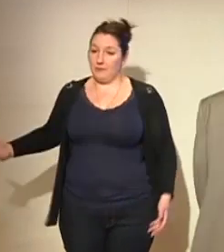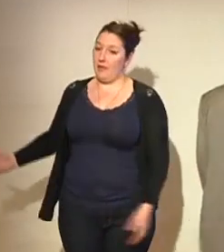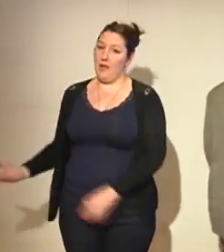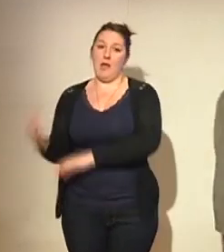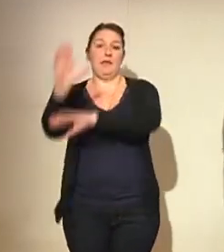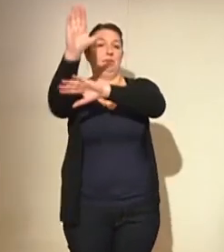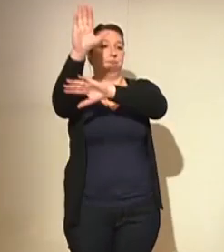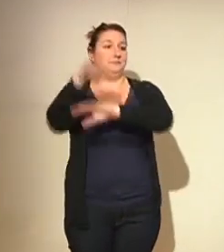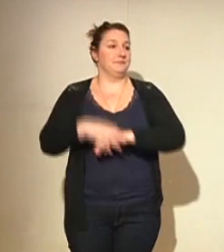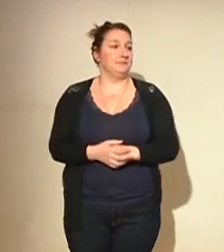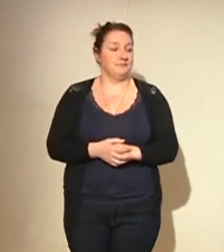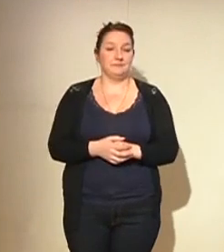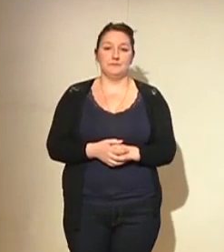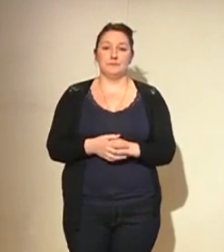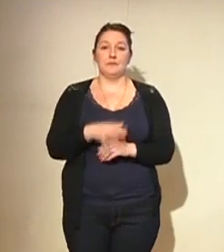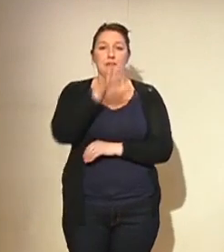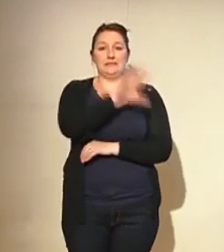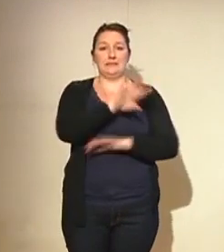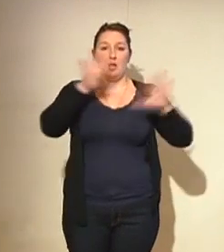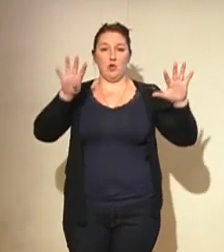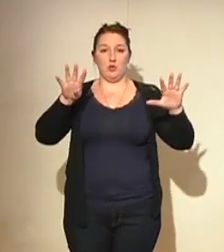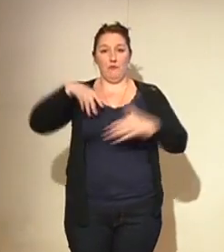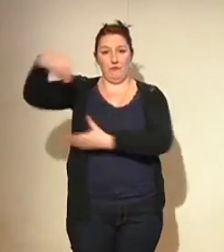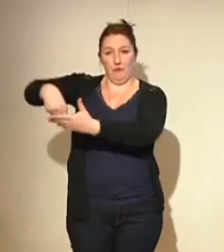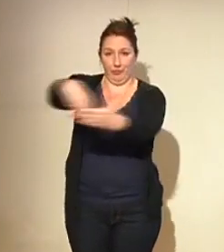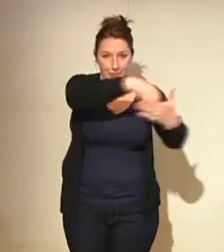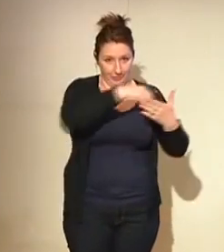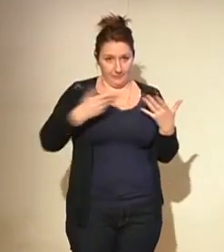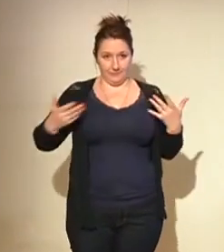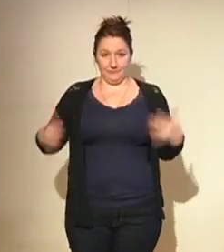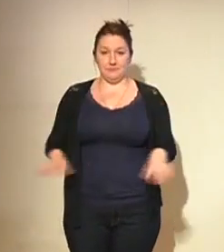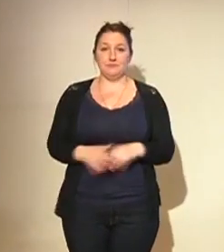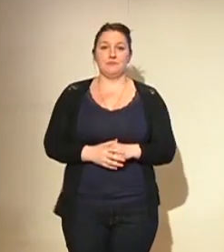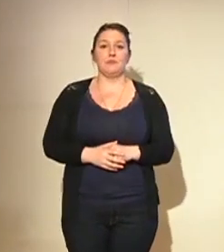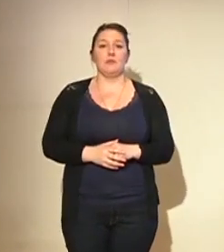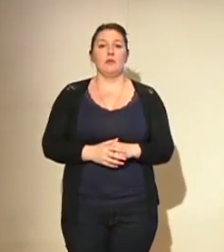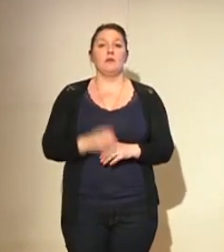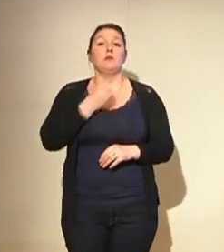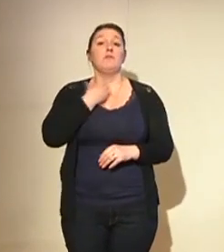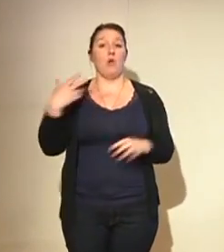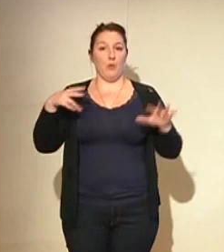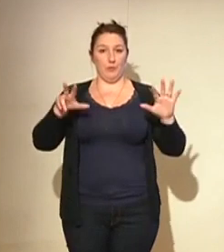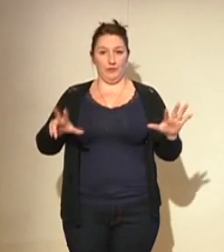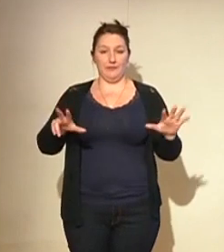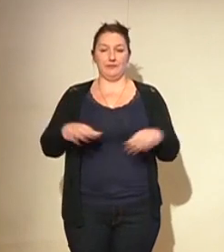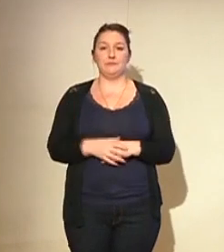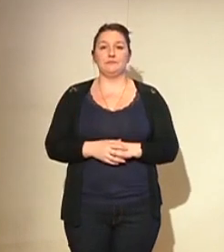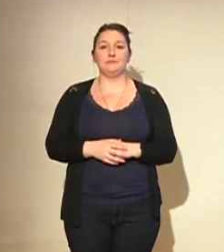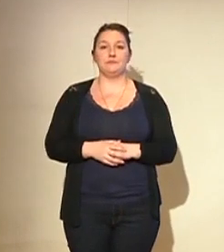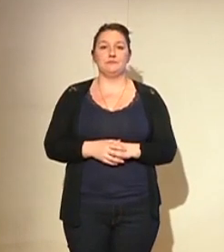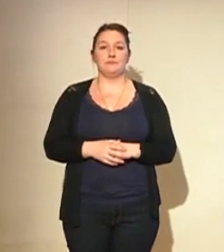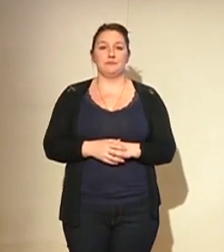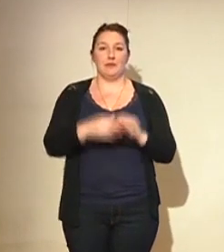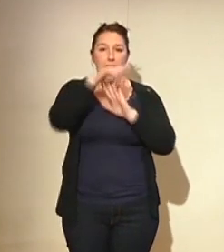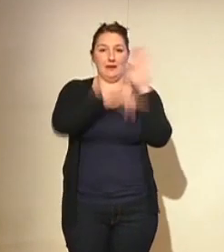allez donc on a 59 votes 8 blancs 42